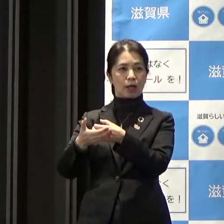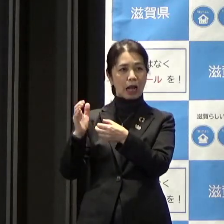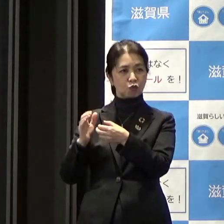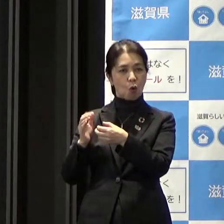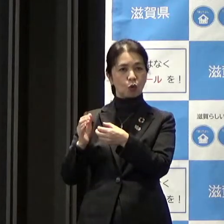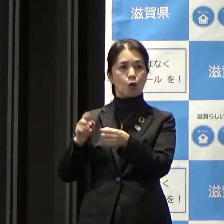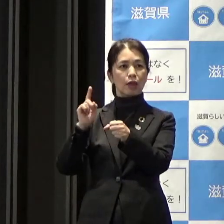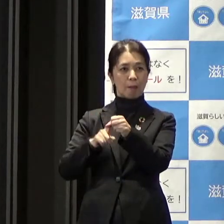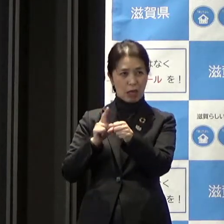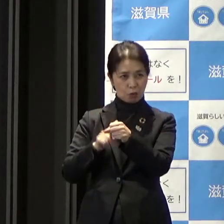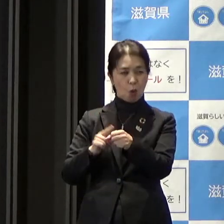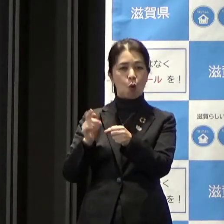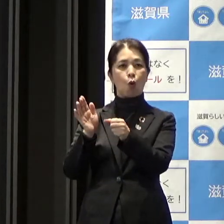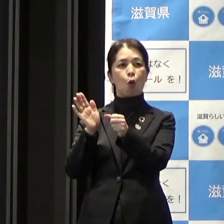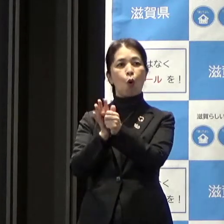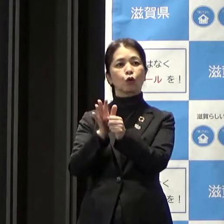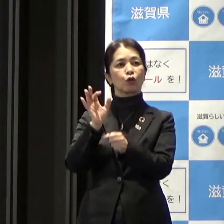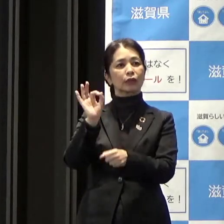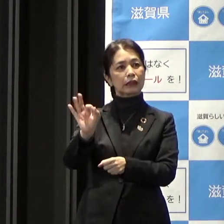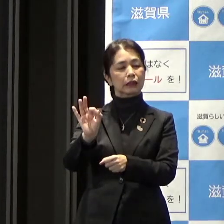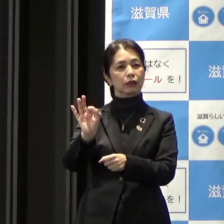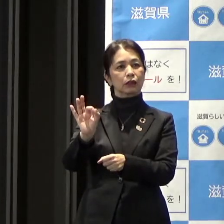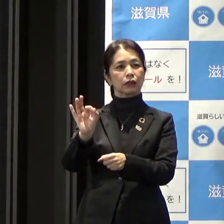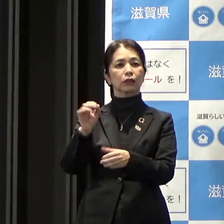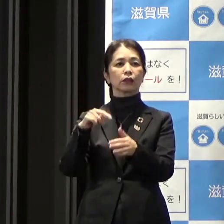ための補助金ということで、